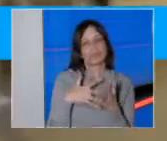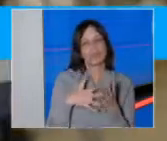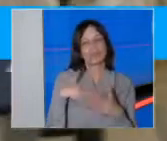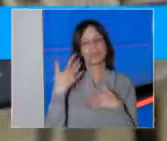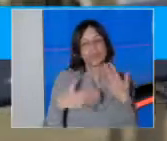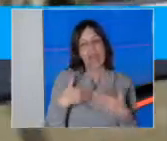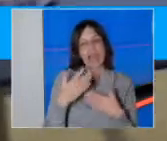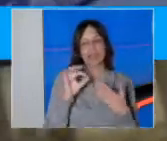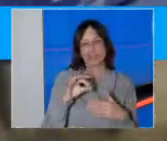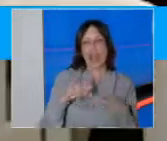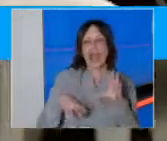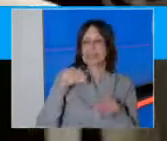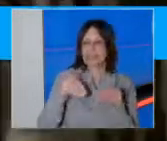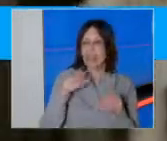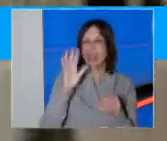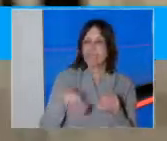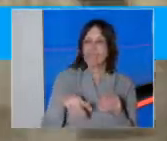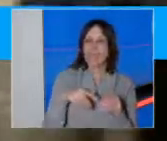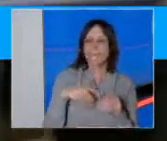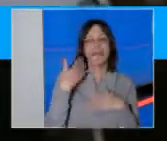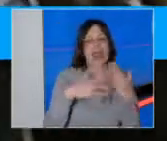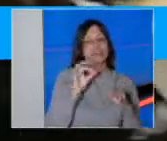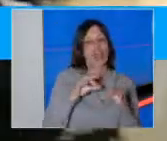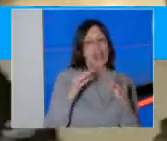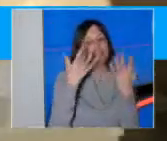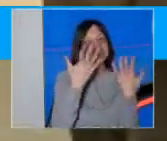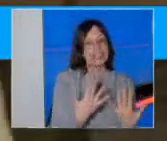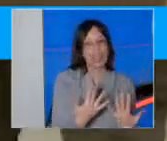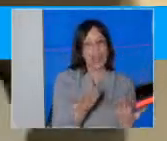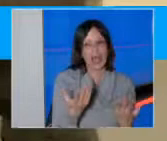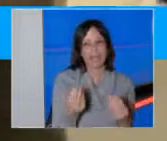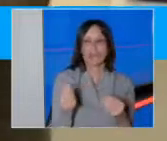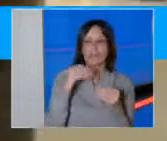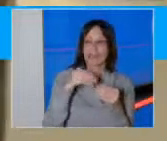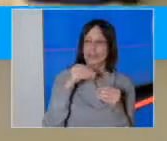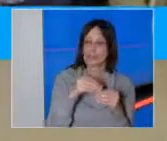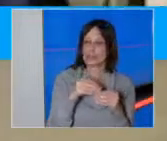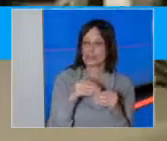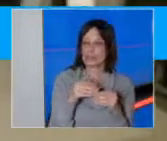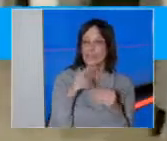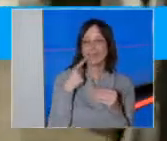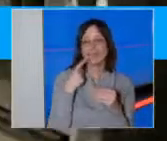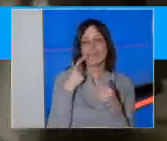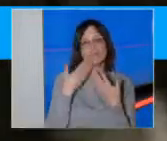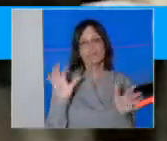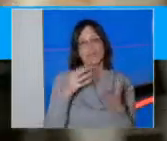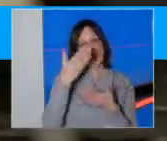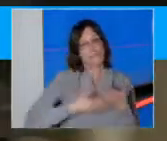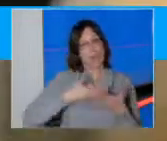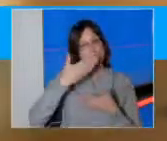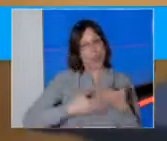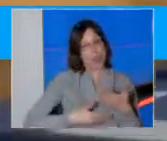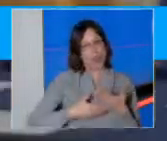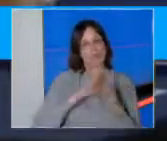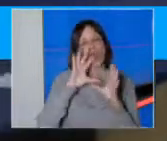ההצבעה, וגם של כל הליך הספירה, ובנוסף לכך, פריקה מלאה של כל הפרוטוקולים, של כל